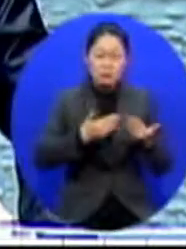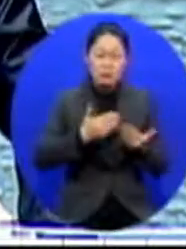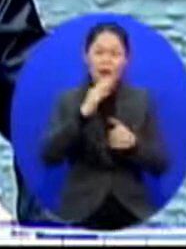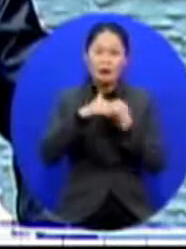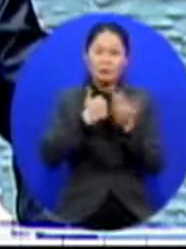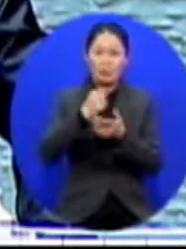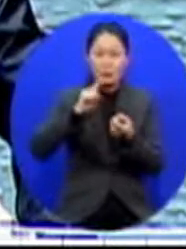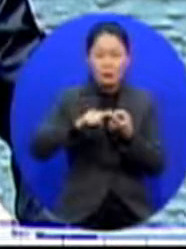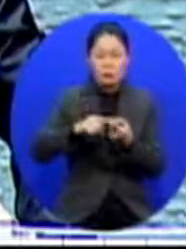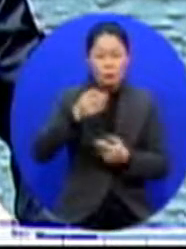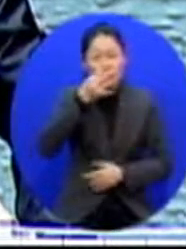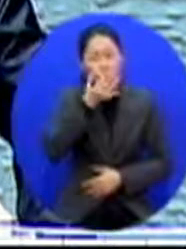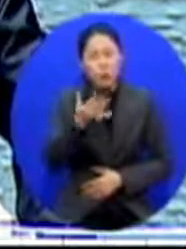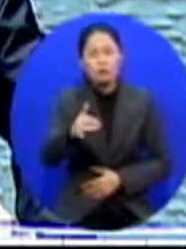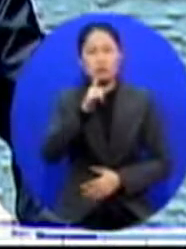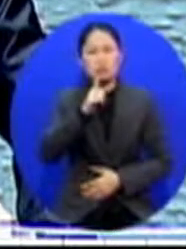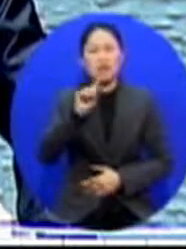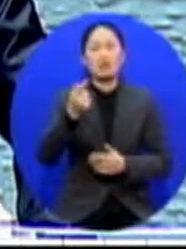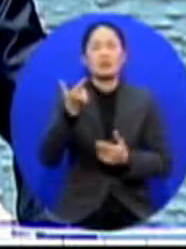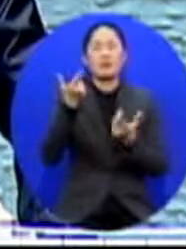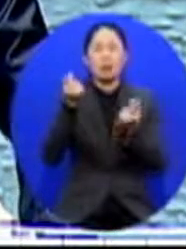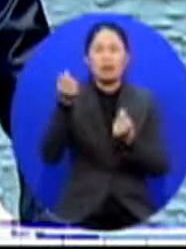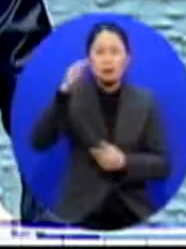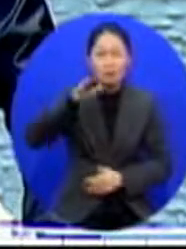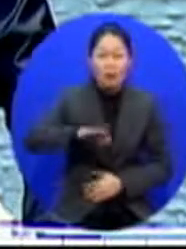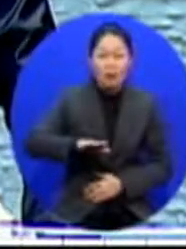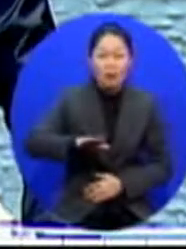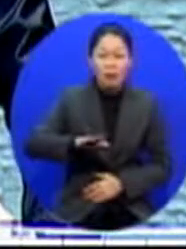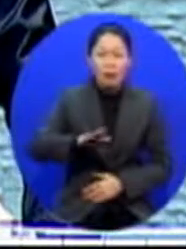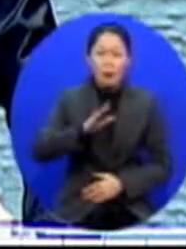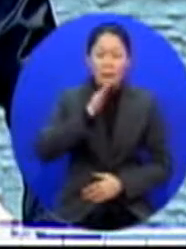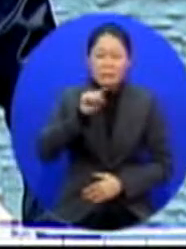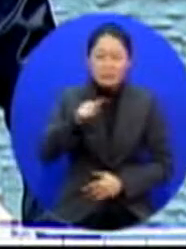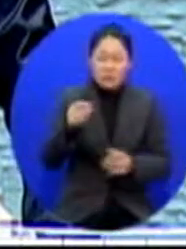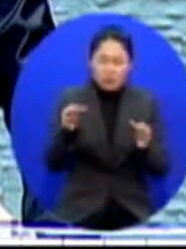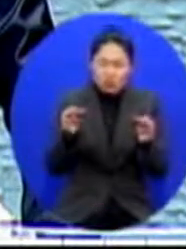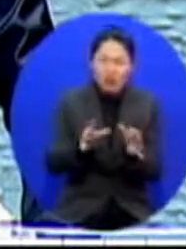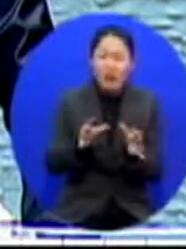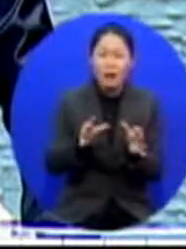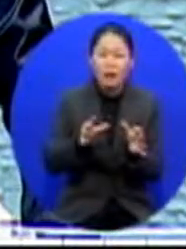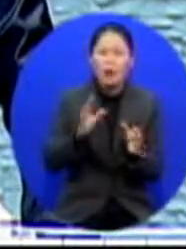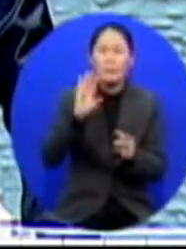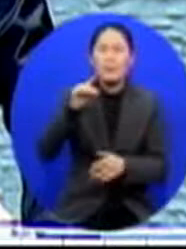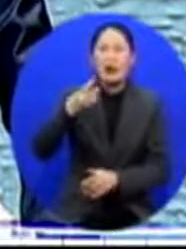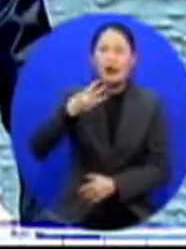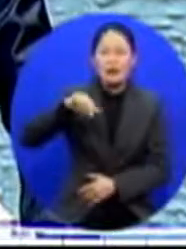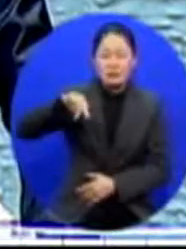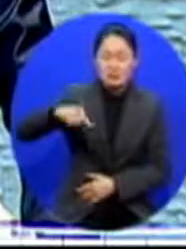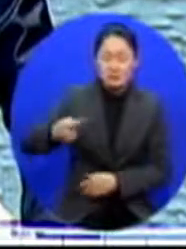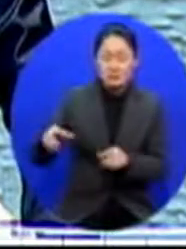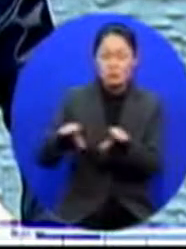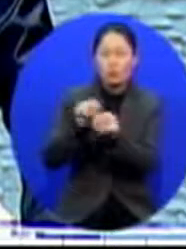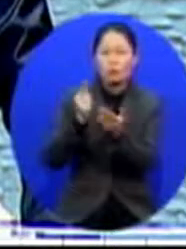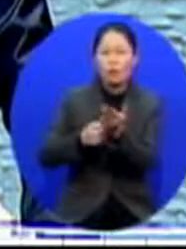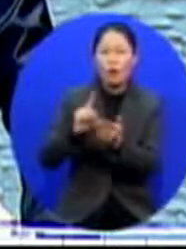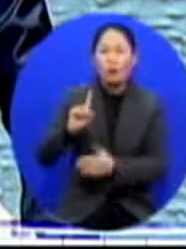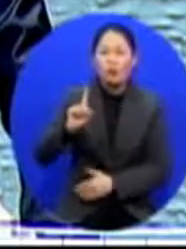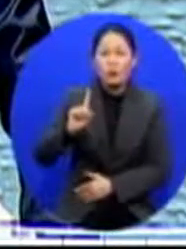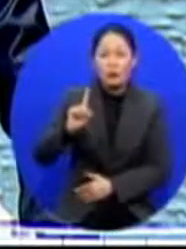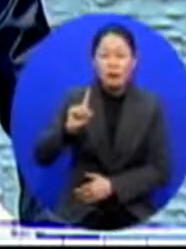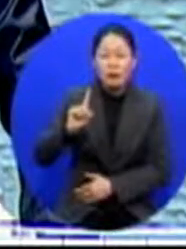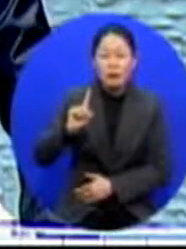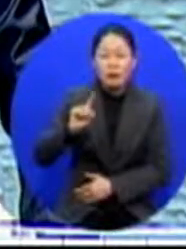계십니다 그런데 바로 거 순간에 펠릭스가 어떻게 했습니까